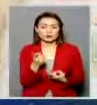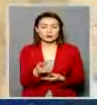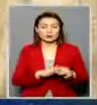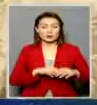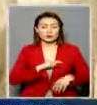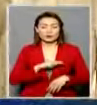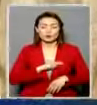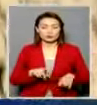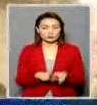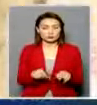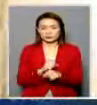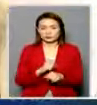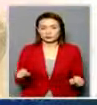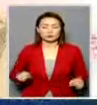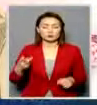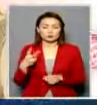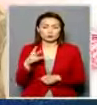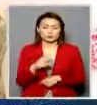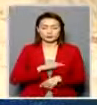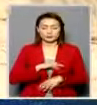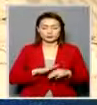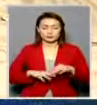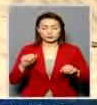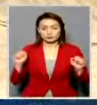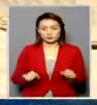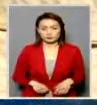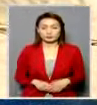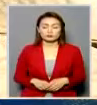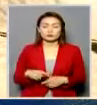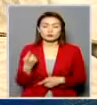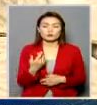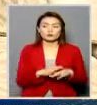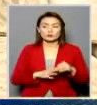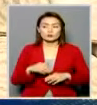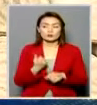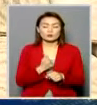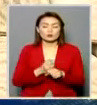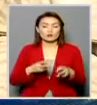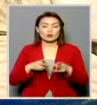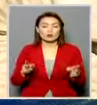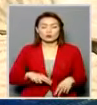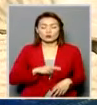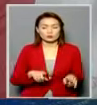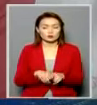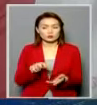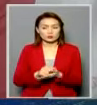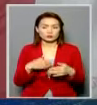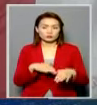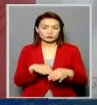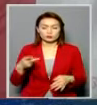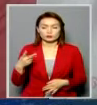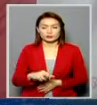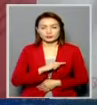профессией. Такую позицию придерживается Гульсум Биташева, которая хоть и является по профессии железнодорожником, но занимается